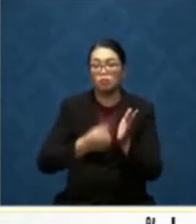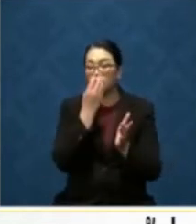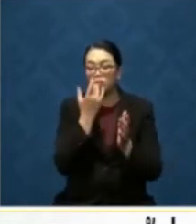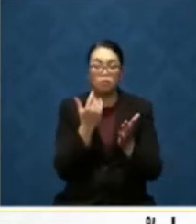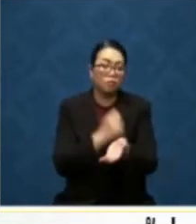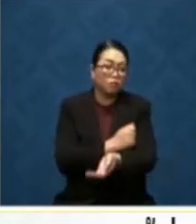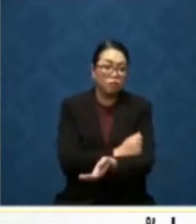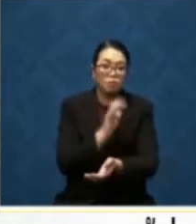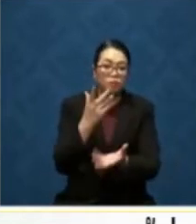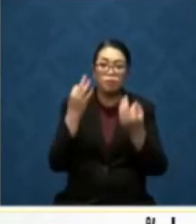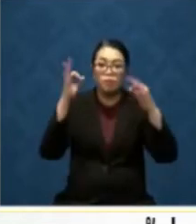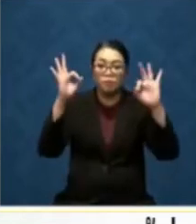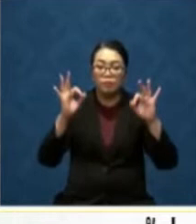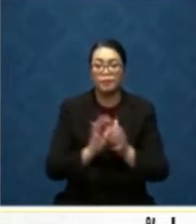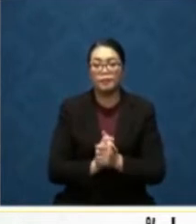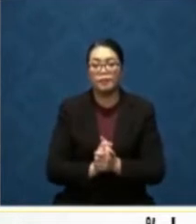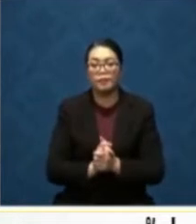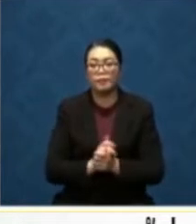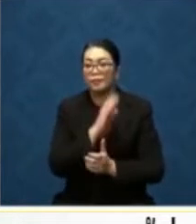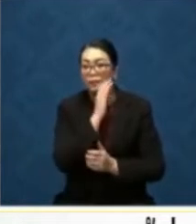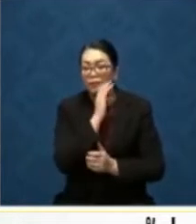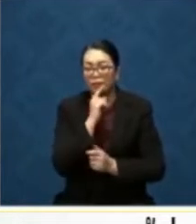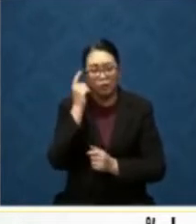ธรรมเนยมณกรรสิทย์ ไว้ด้วย